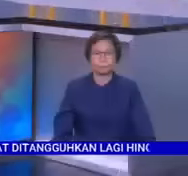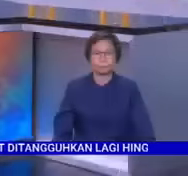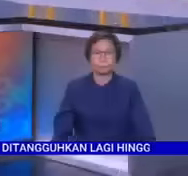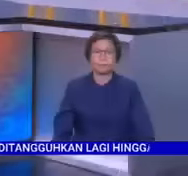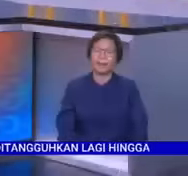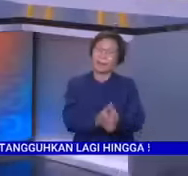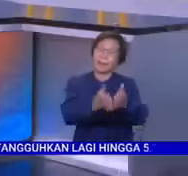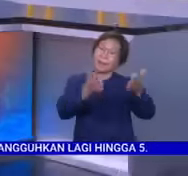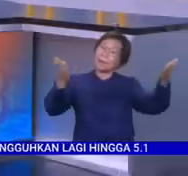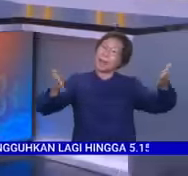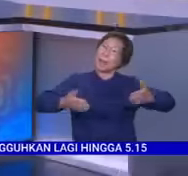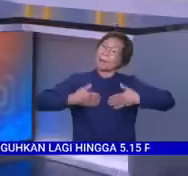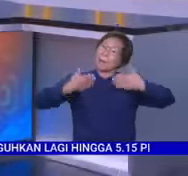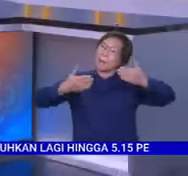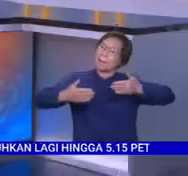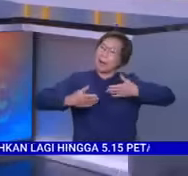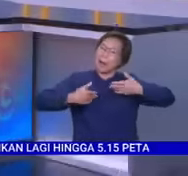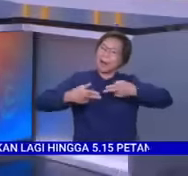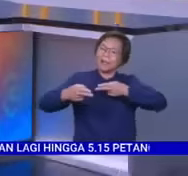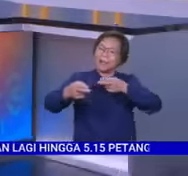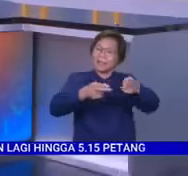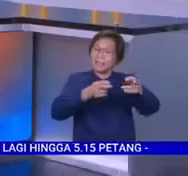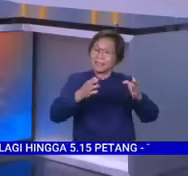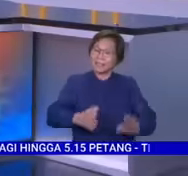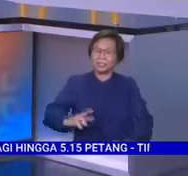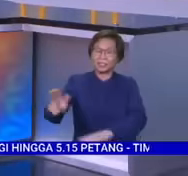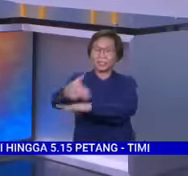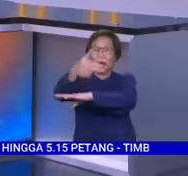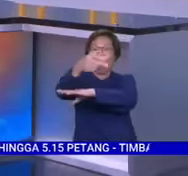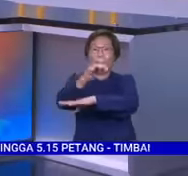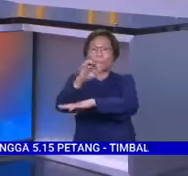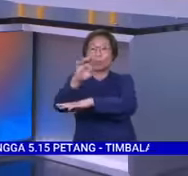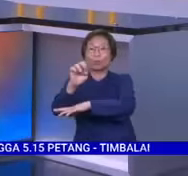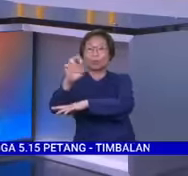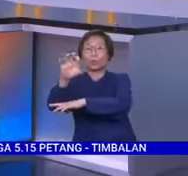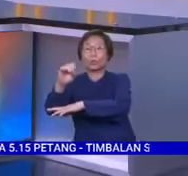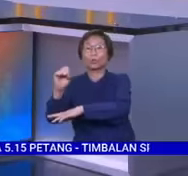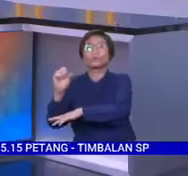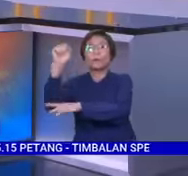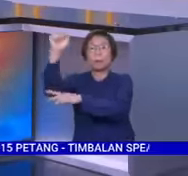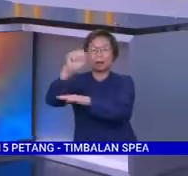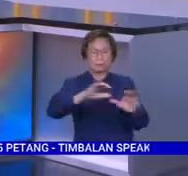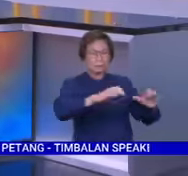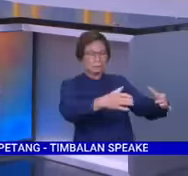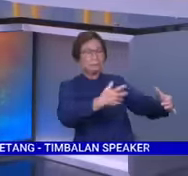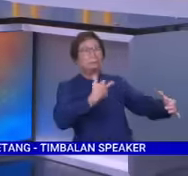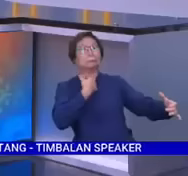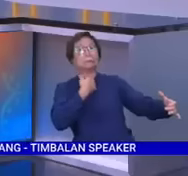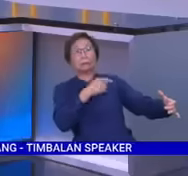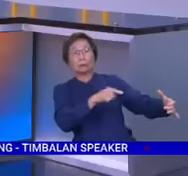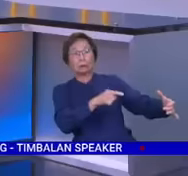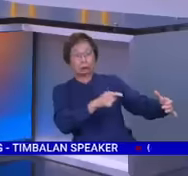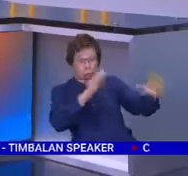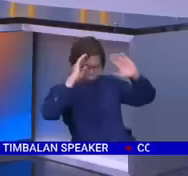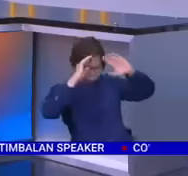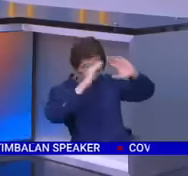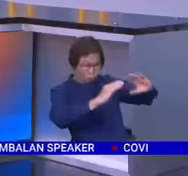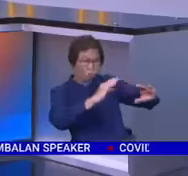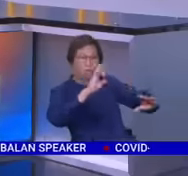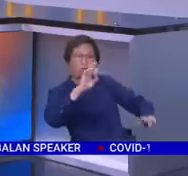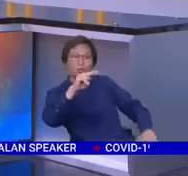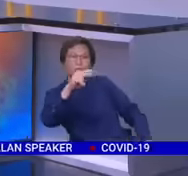kabar gembira buat penggiat industri kreatif bonio di Sabah golongan yang terkesan ini terus mendapat perhatian